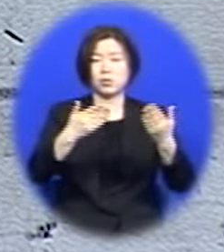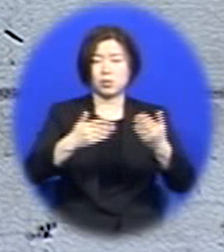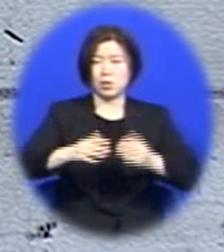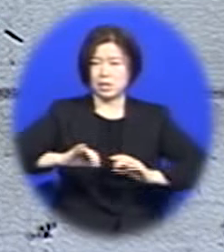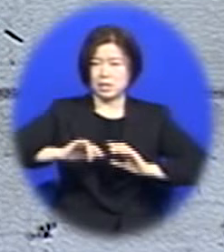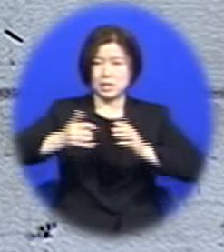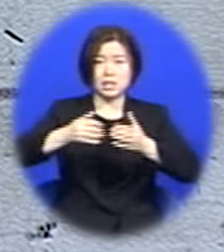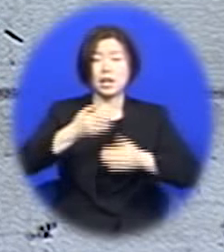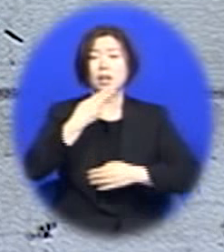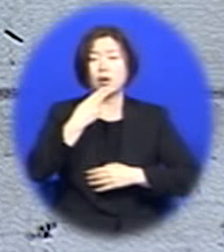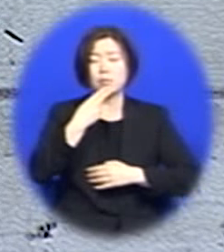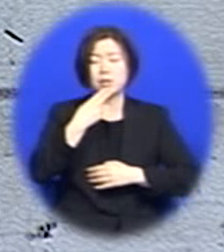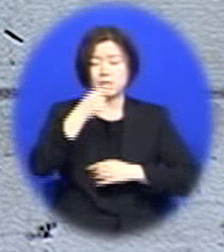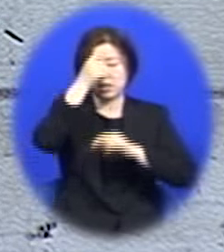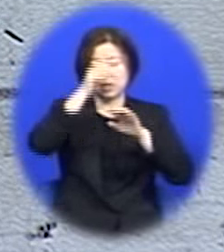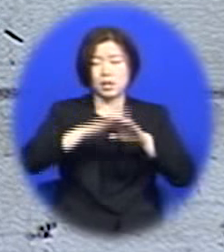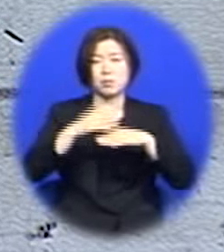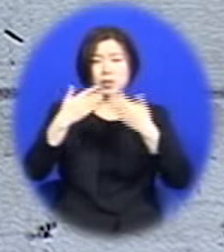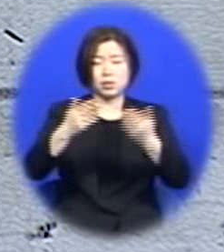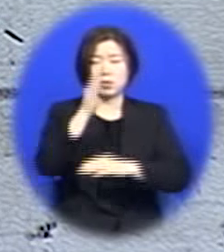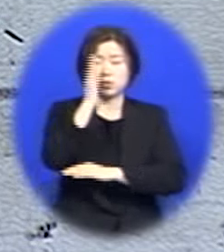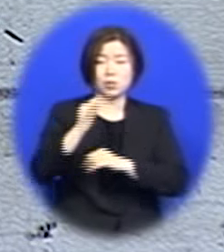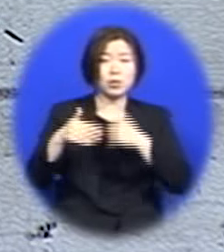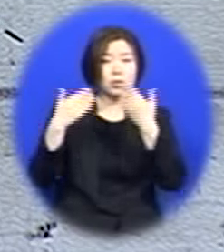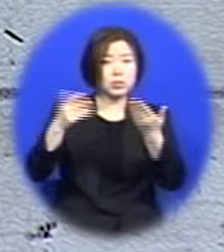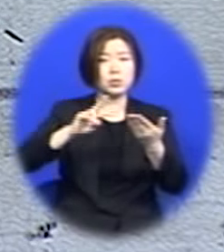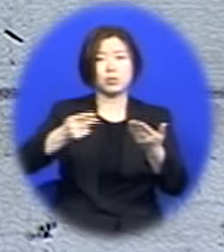들어도 내가 안 변한다.